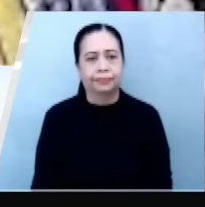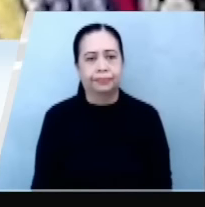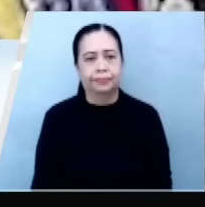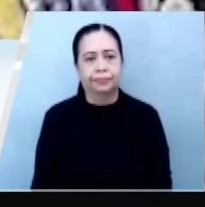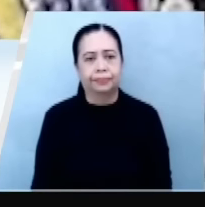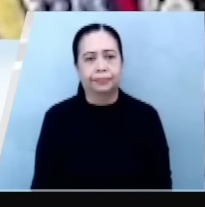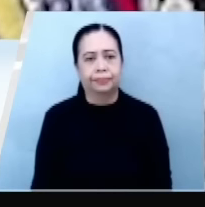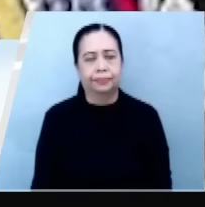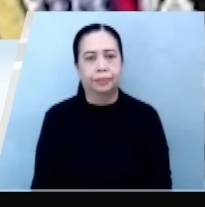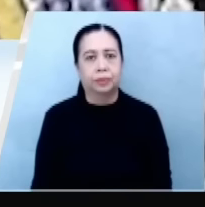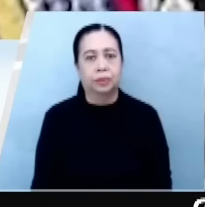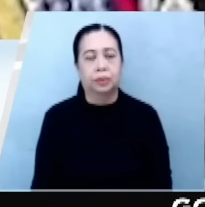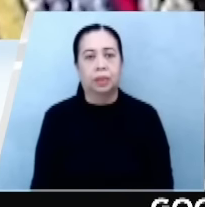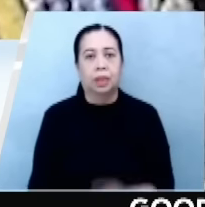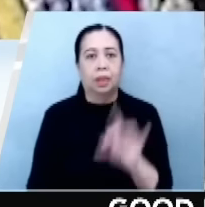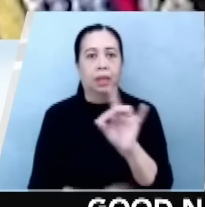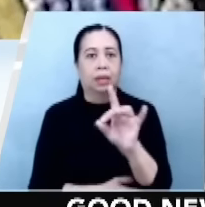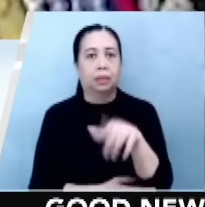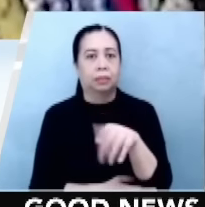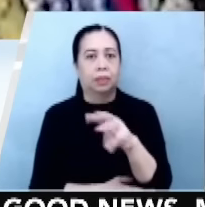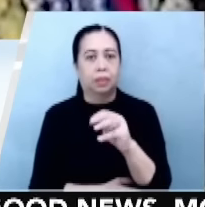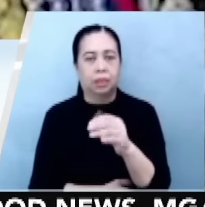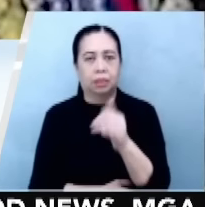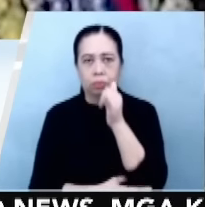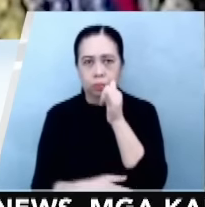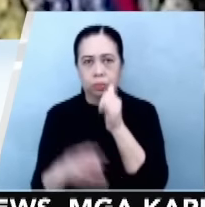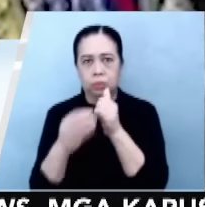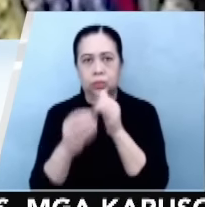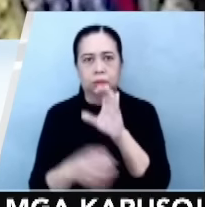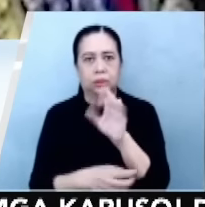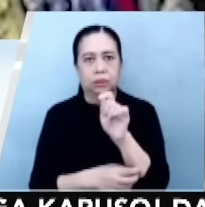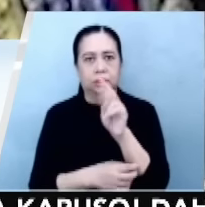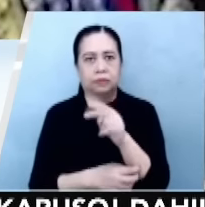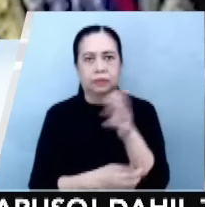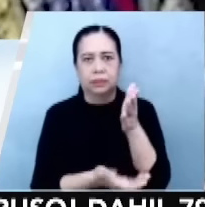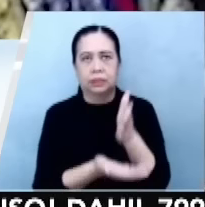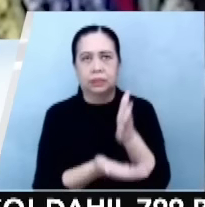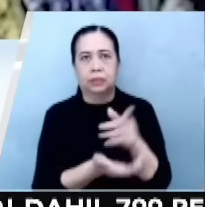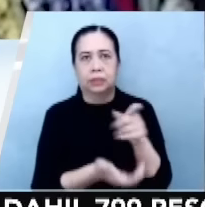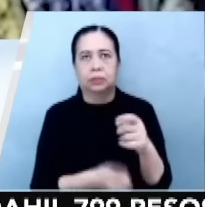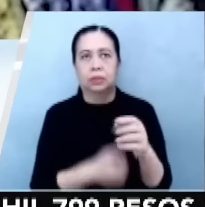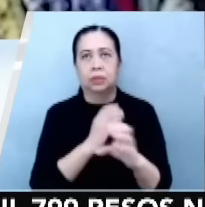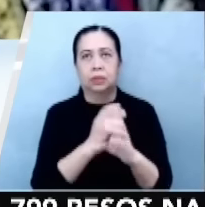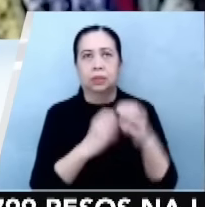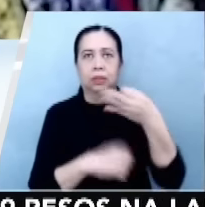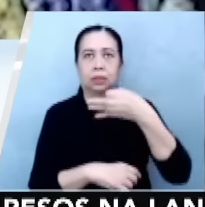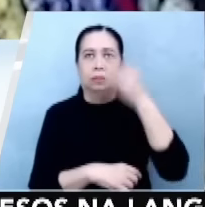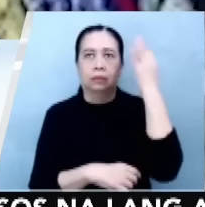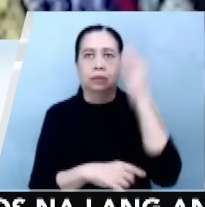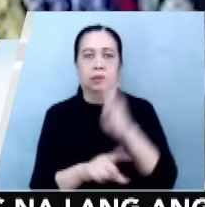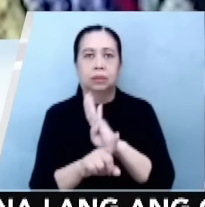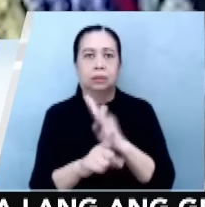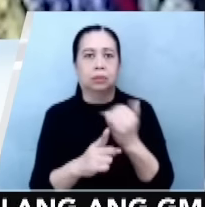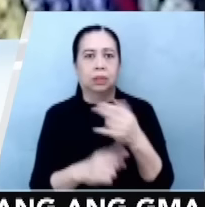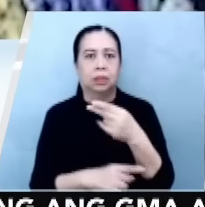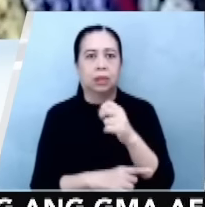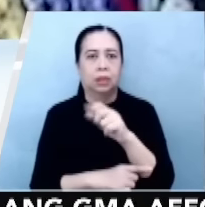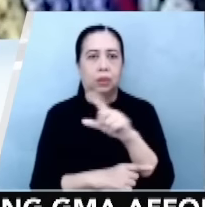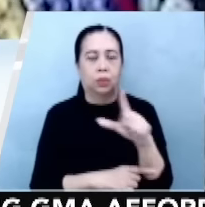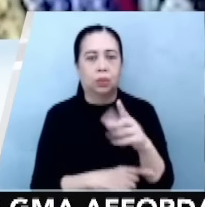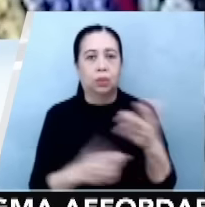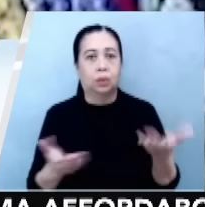Pasado alas 8 kagabi nang makuna ng CCTV ang paghinto ng sasakyang ito sa tapat ng barangay hall ng Lacuse sa Arayat,